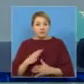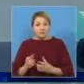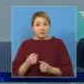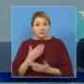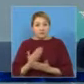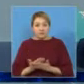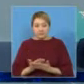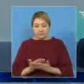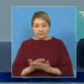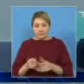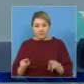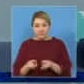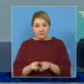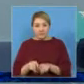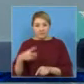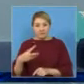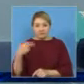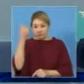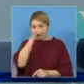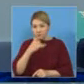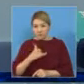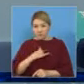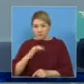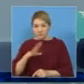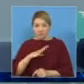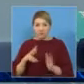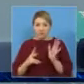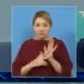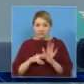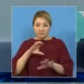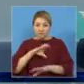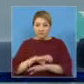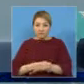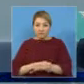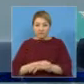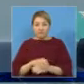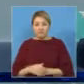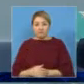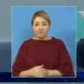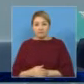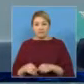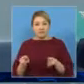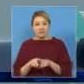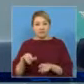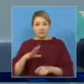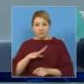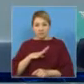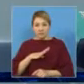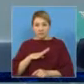воздействия. Также в 2020 году у нас было таких 8 фактов. Также были